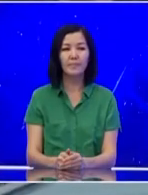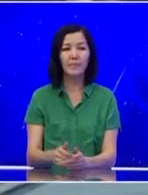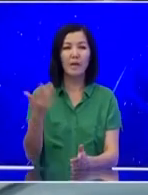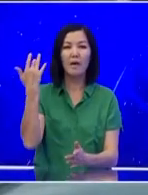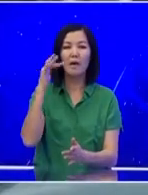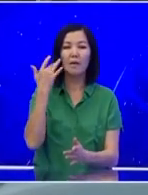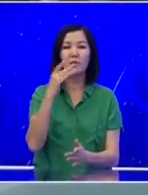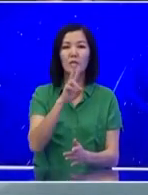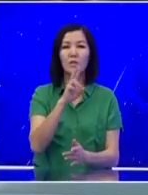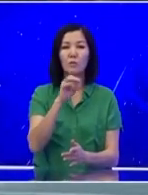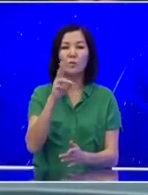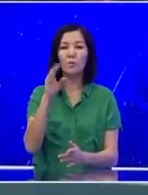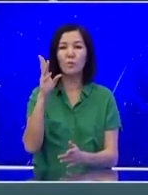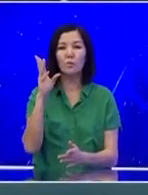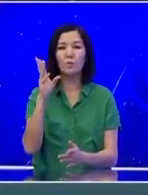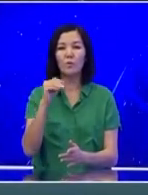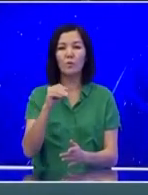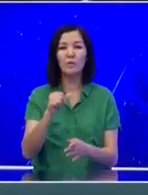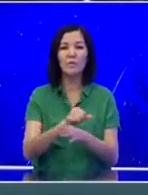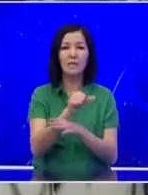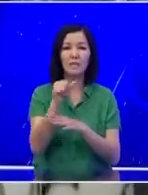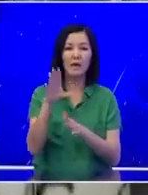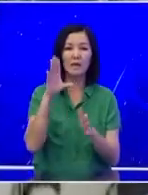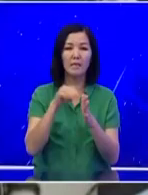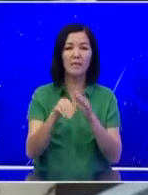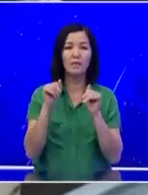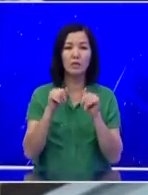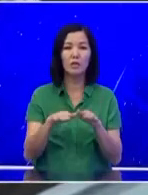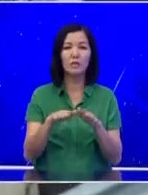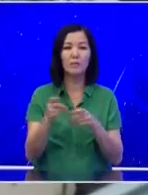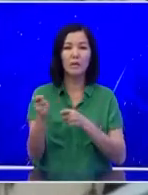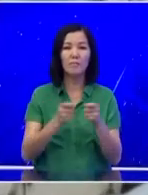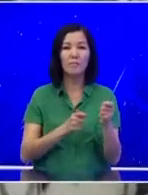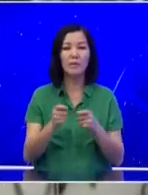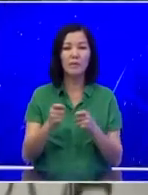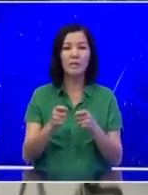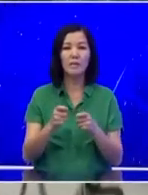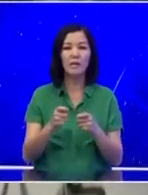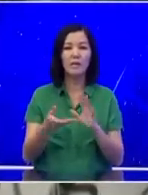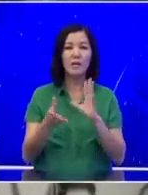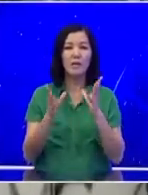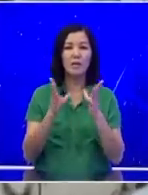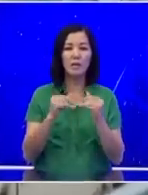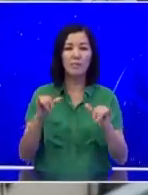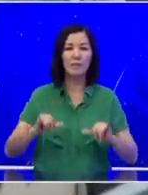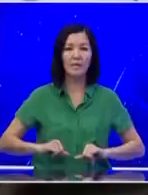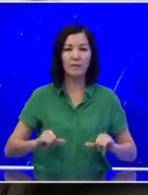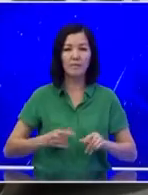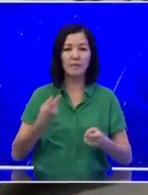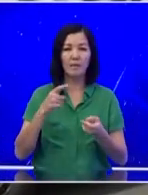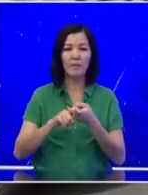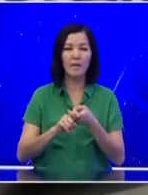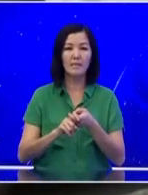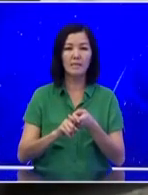Ақштың Нью-Йорк қаласында коменданттық сағат енгізілді. Бұл шешімді жергілікті билік елде болып жатқан жаппай тәртіпсіздікке байланысты